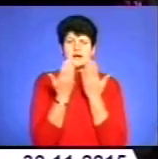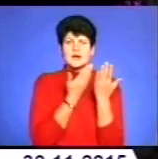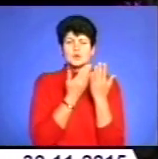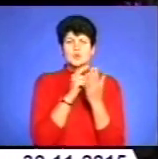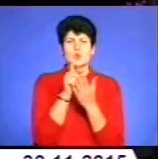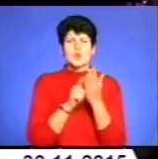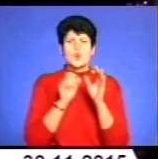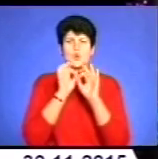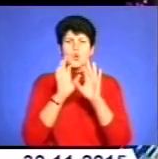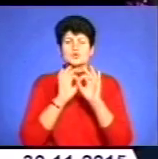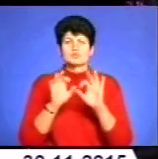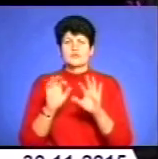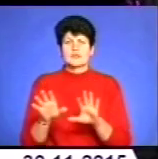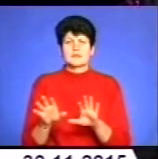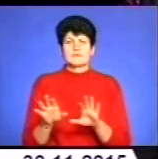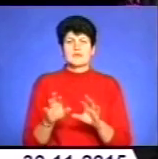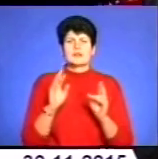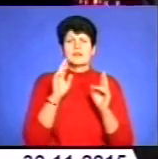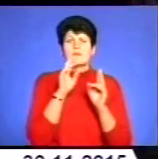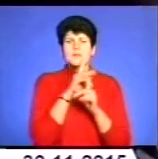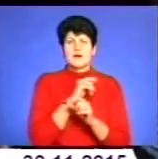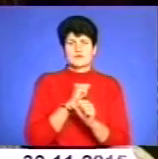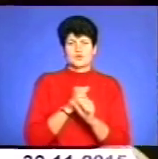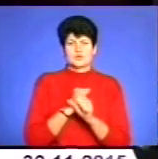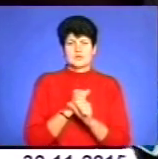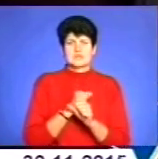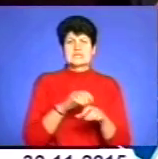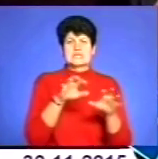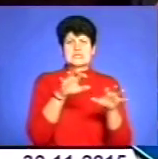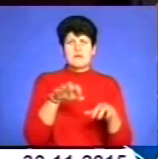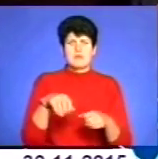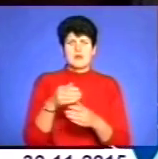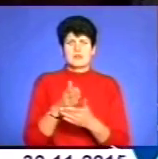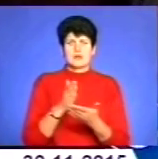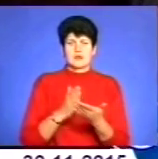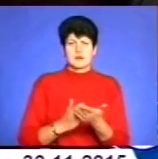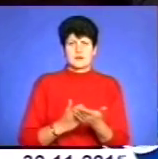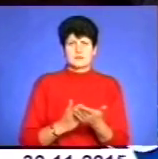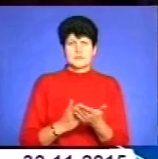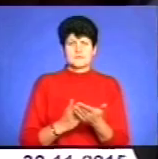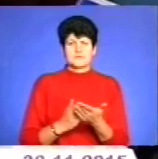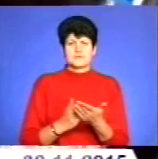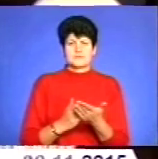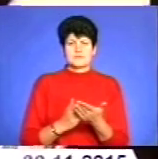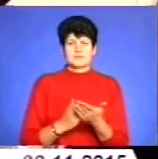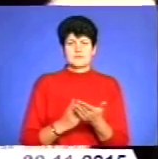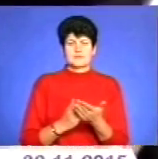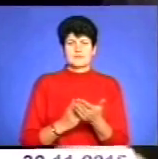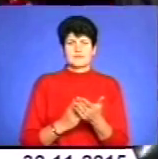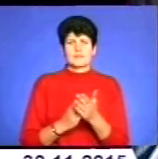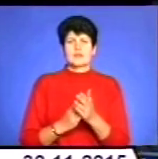розповіді. Але неправильно зробили, що забрали їх в їжу. Так. Моєму